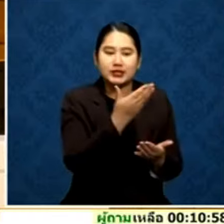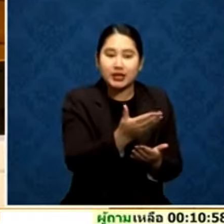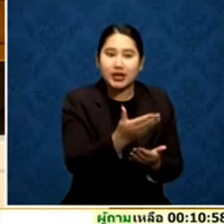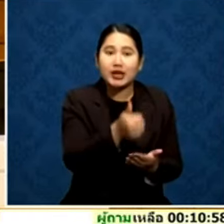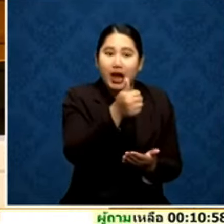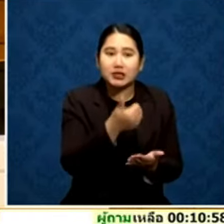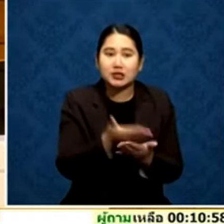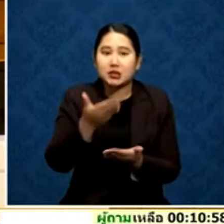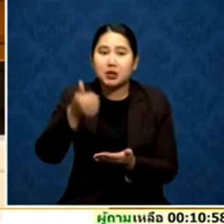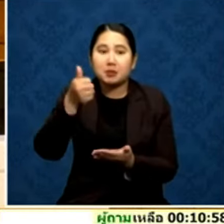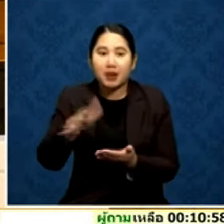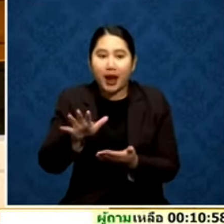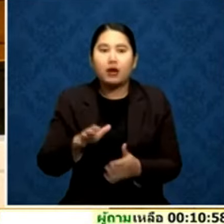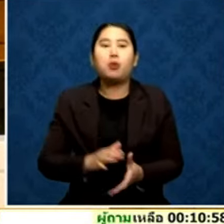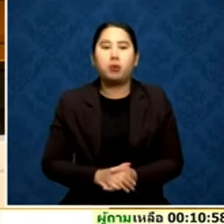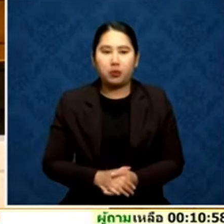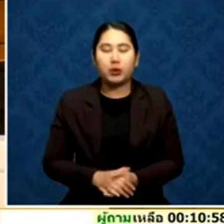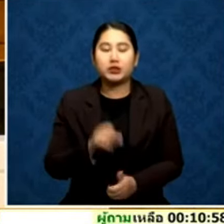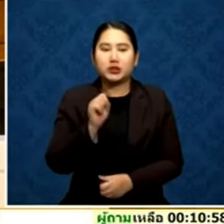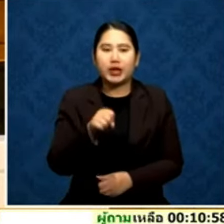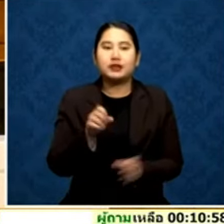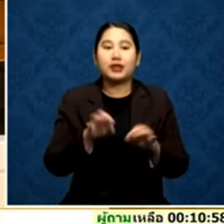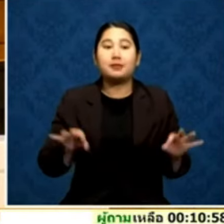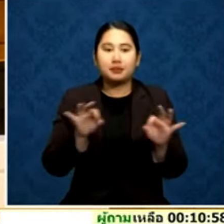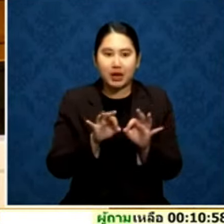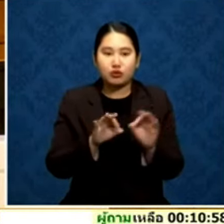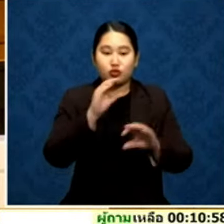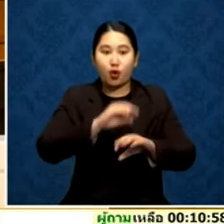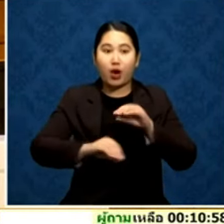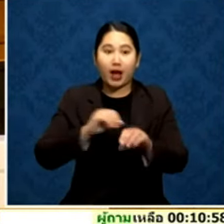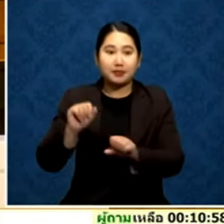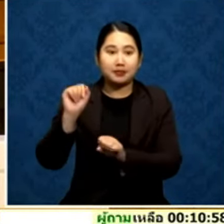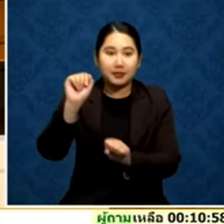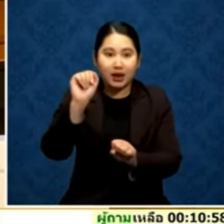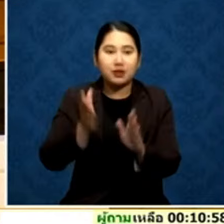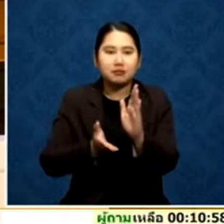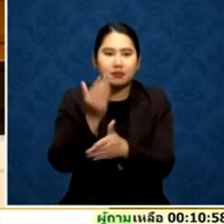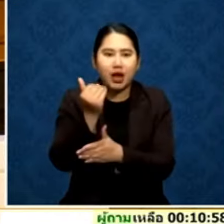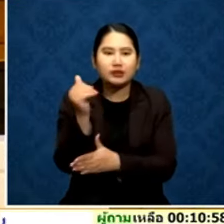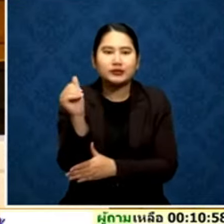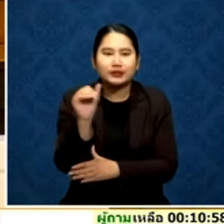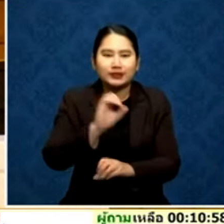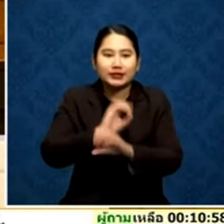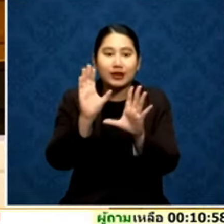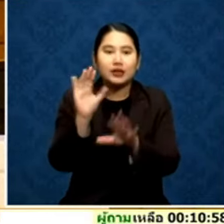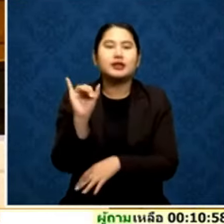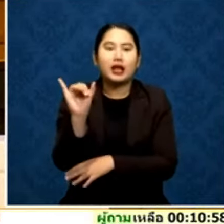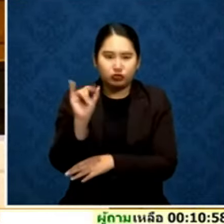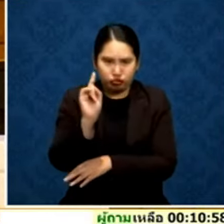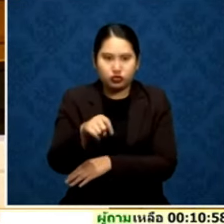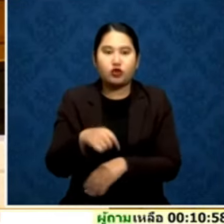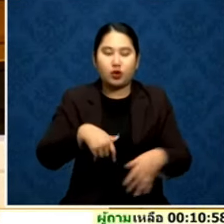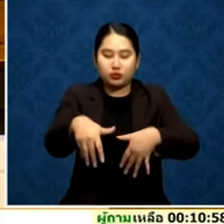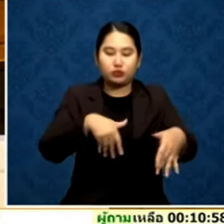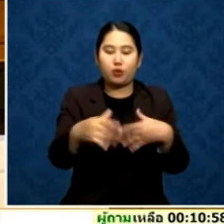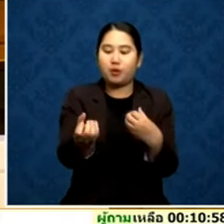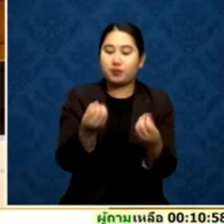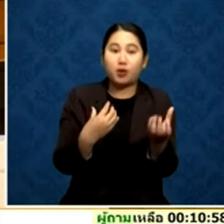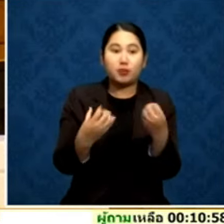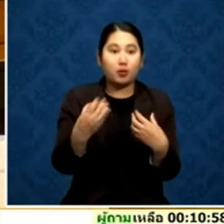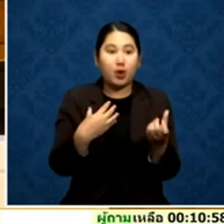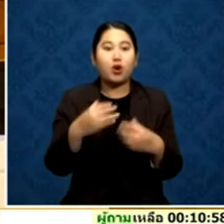ไรไม่ได้เนี่ยผมว่าก็เป็นเรื่องนึงที่เราจะต้องก่อนที่โครงการจะออกมาสำเร็จเป็นรูปธรรมจริงๆเนี่ยเราก็ต้องรับฟังความคิดของทุกๆภาคส่ว